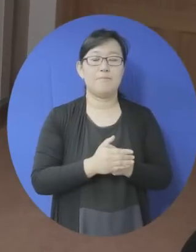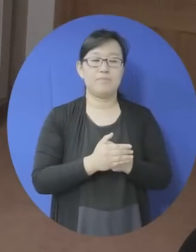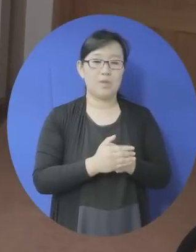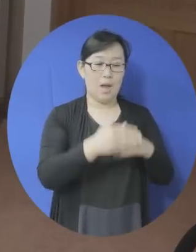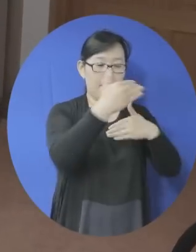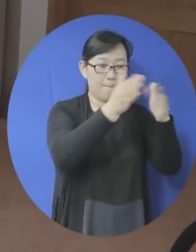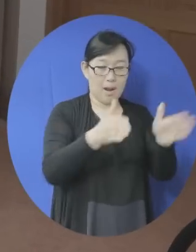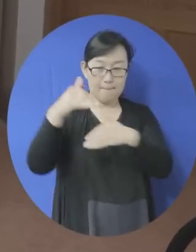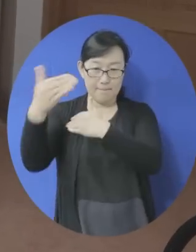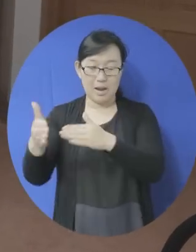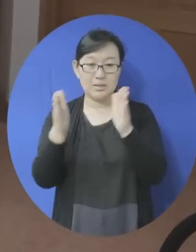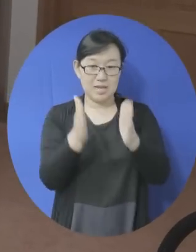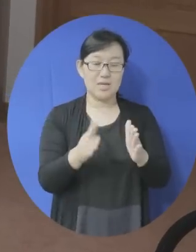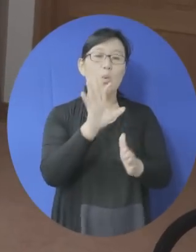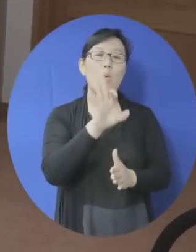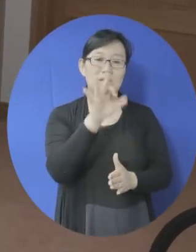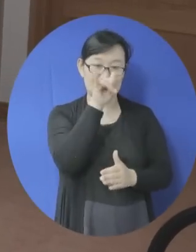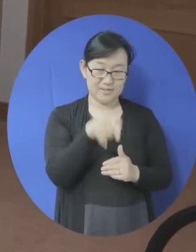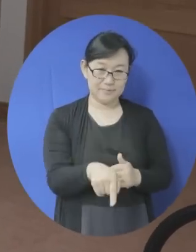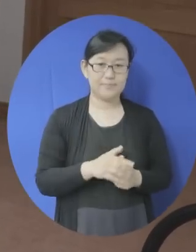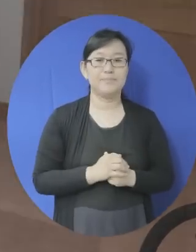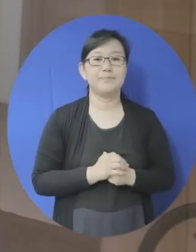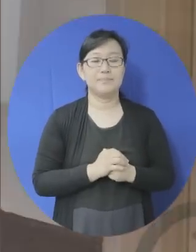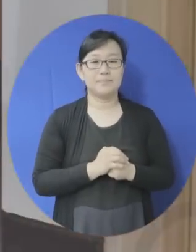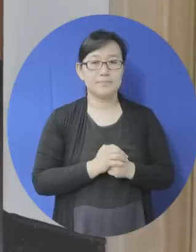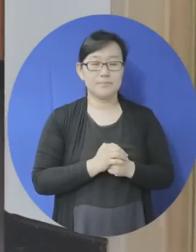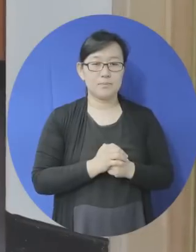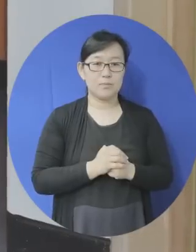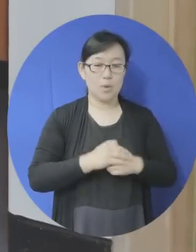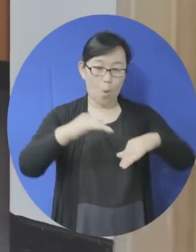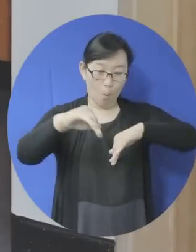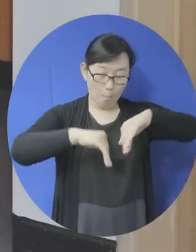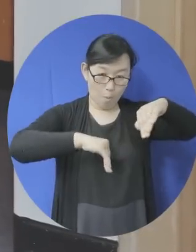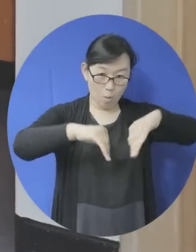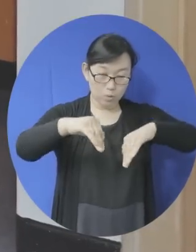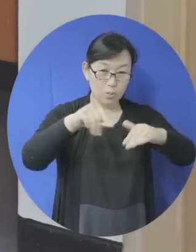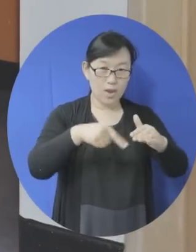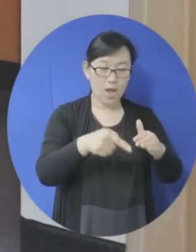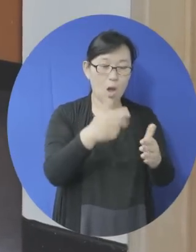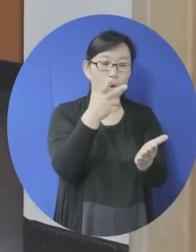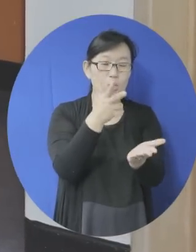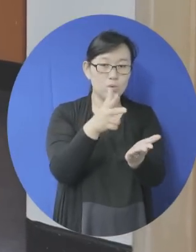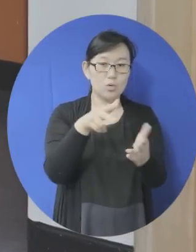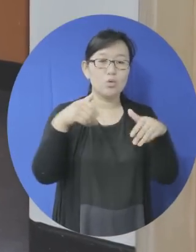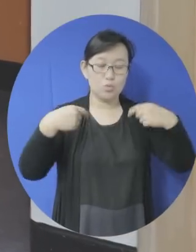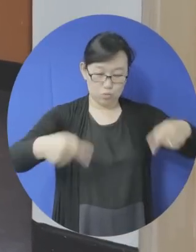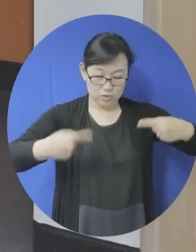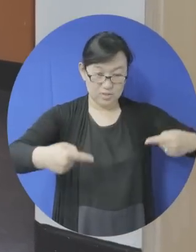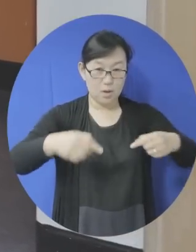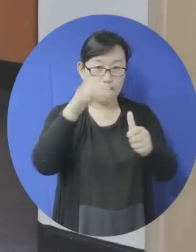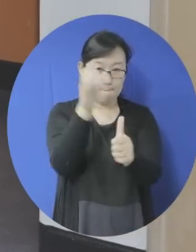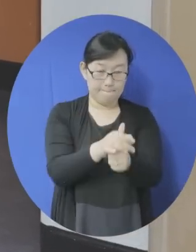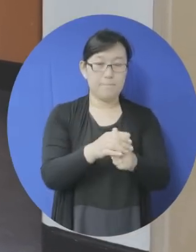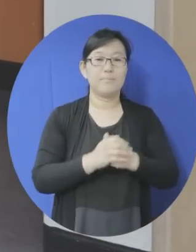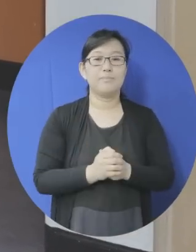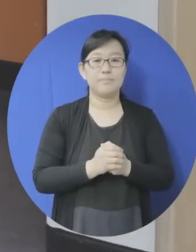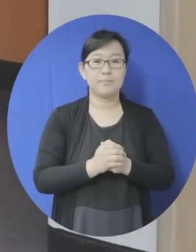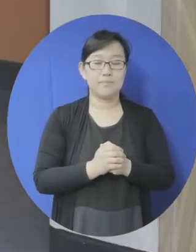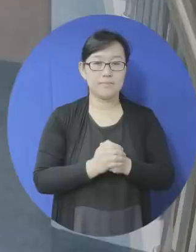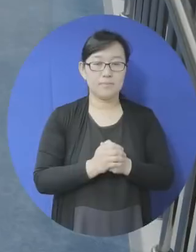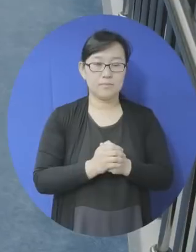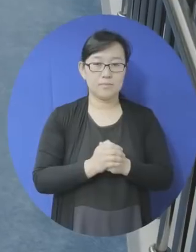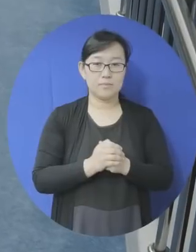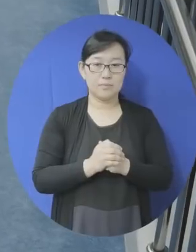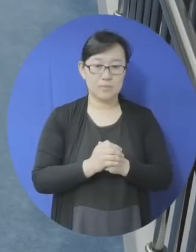구비, 교실과 교실 사이에는 화장실을 배치, 교실 부에 휠체어 보관소 설치,